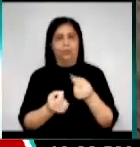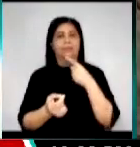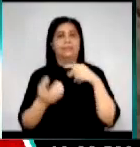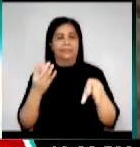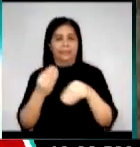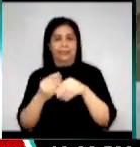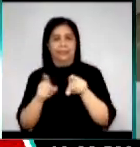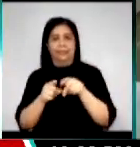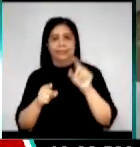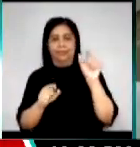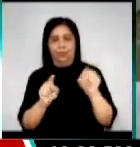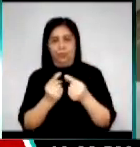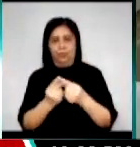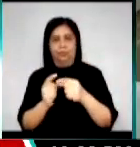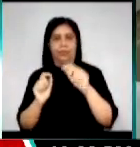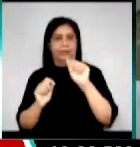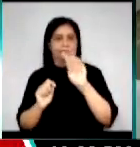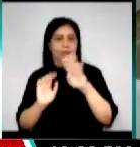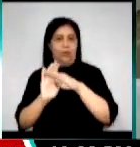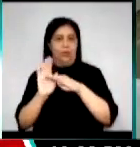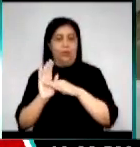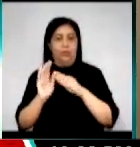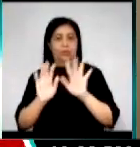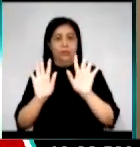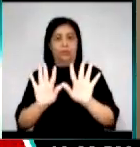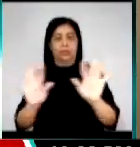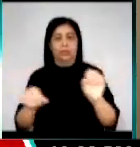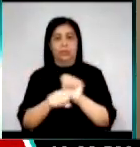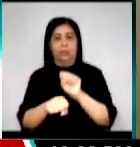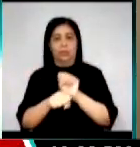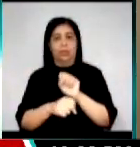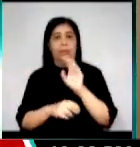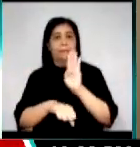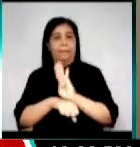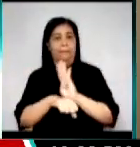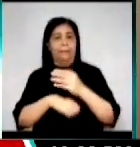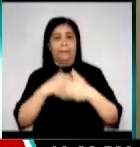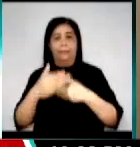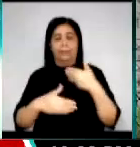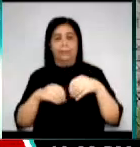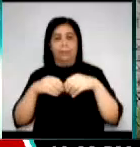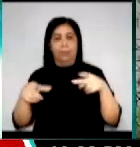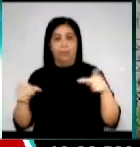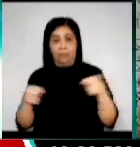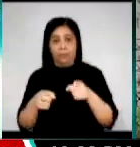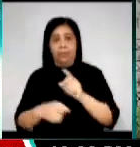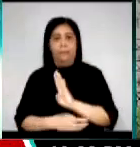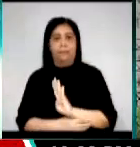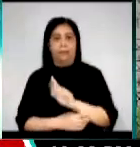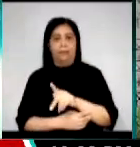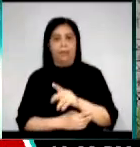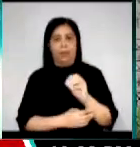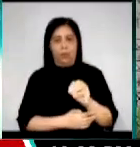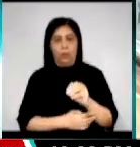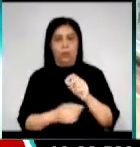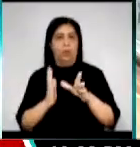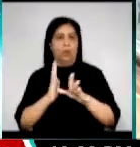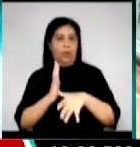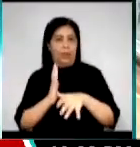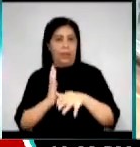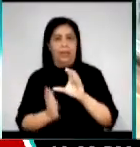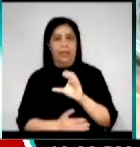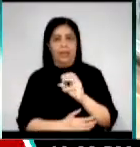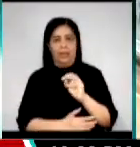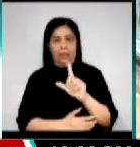A4 category ang frontline employees ng Business Process Outsourcing o BPO sector, Commission on Elections o COMELEC,